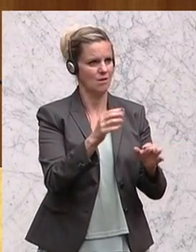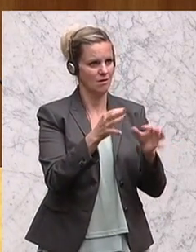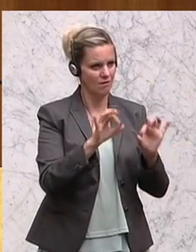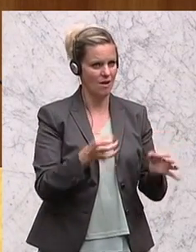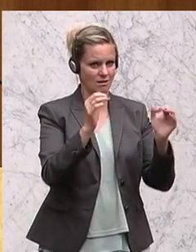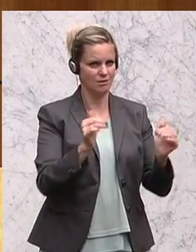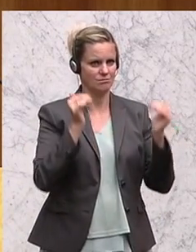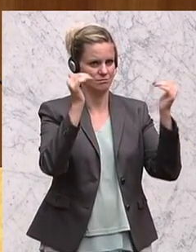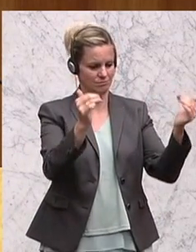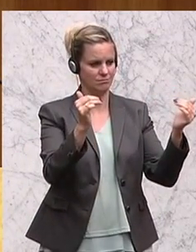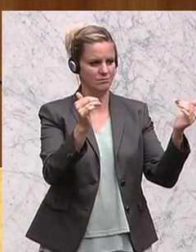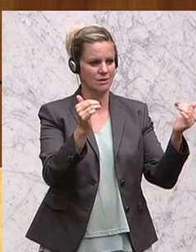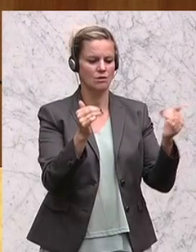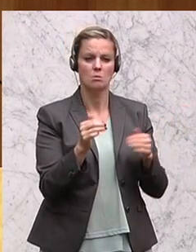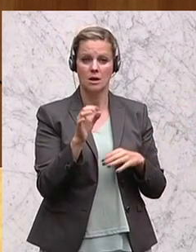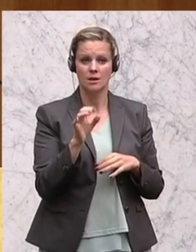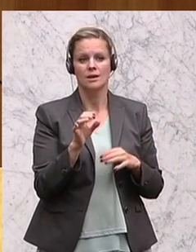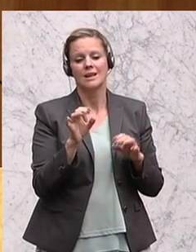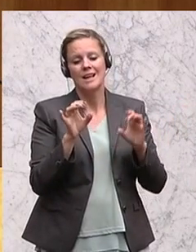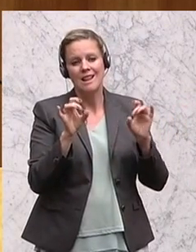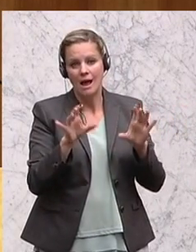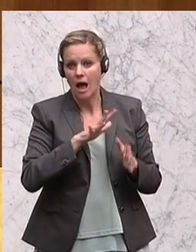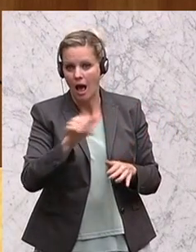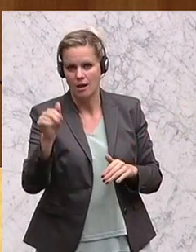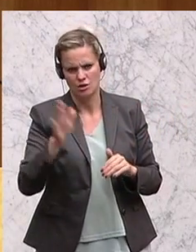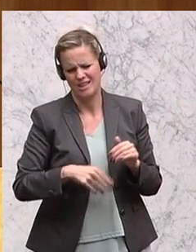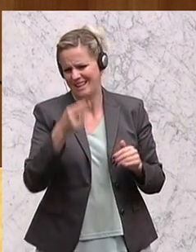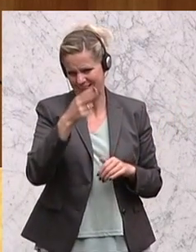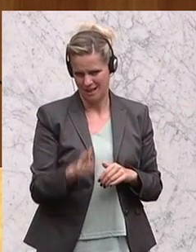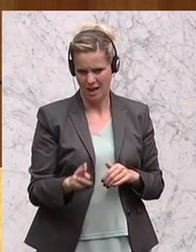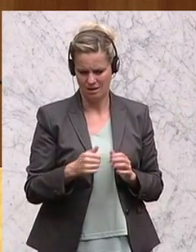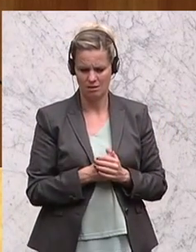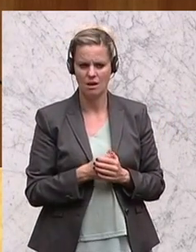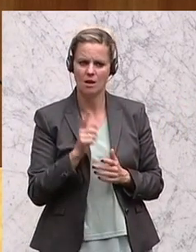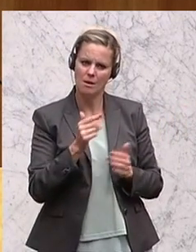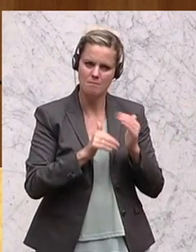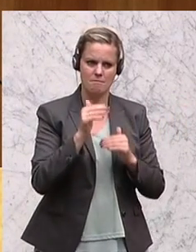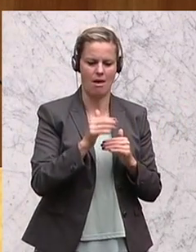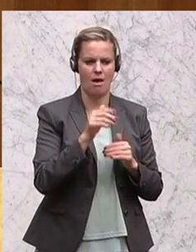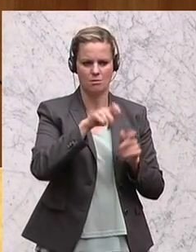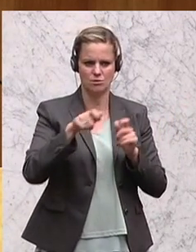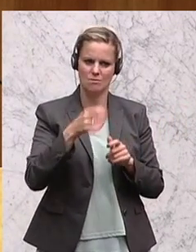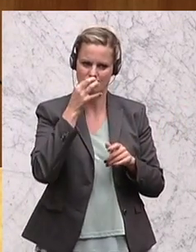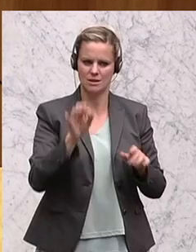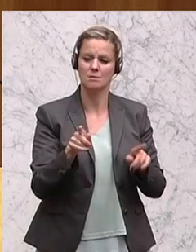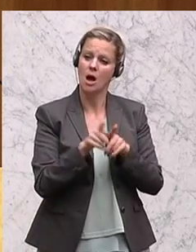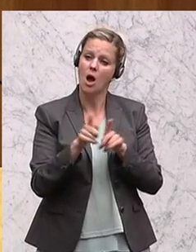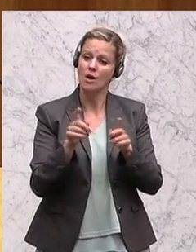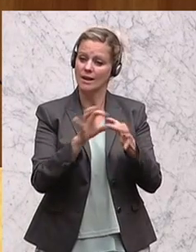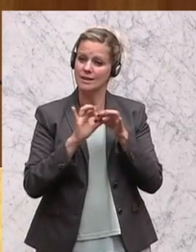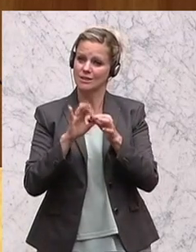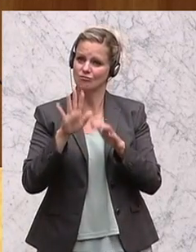bekommen, noch bessere Lehrer, weil es sind ja nicht alle Lehrer schlecht, muss man auch an dieser Stelle mal klar sagen. Wir müssen aber auch an der Einstellung unserer Gesellschaft gegenüber